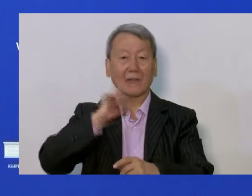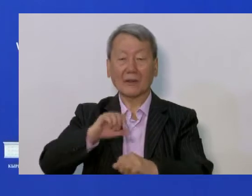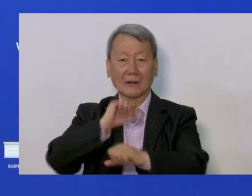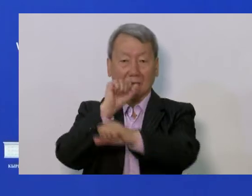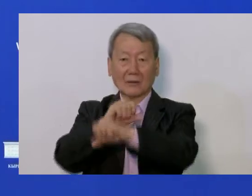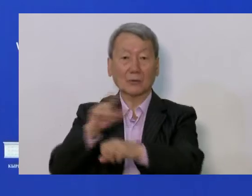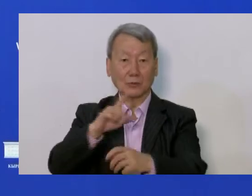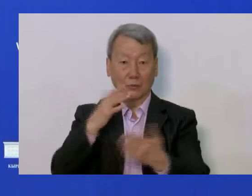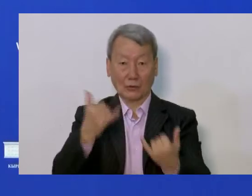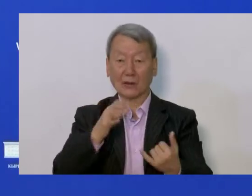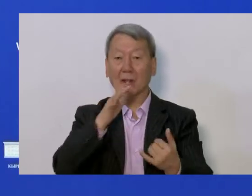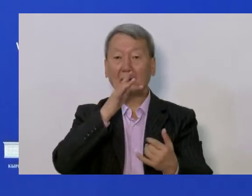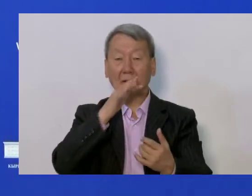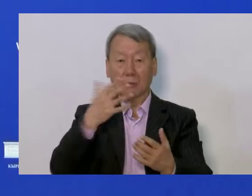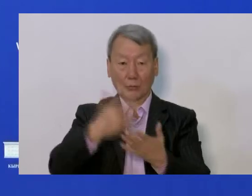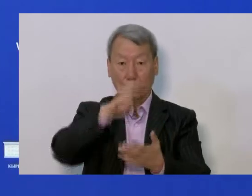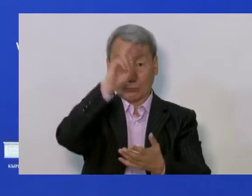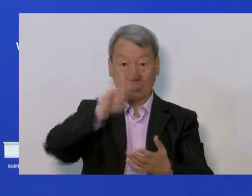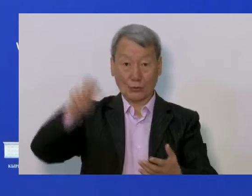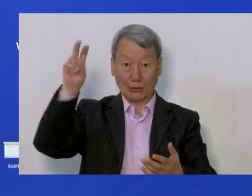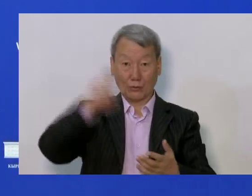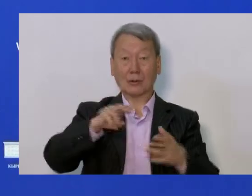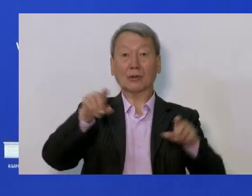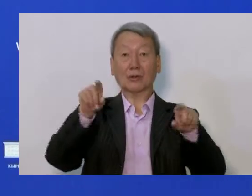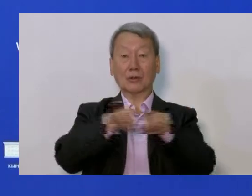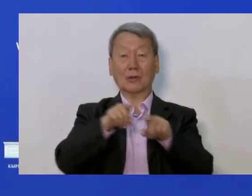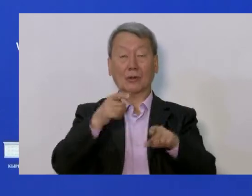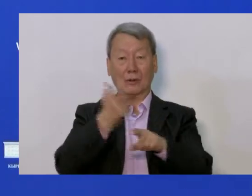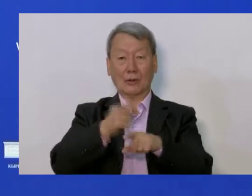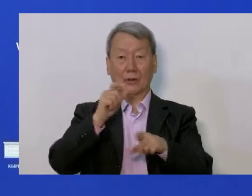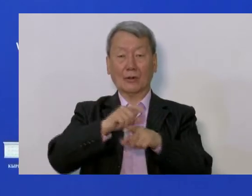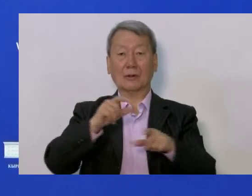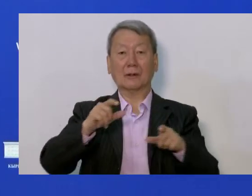абал өзгөчө. Бишкек шаарын алганда бул жер өтө мындай